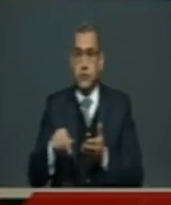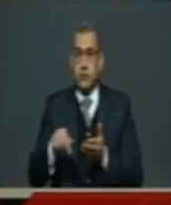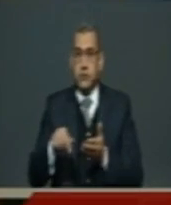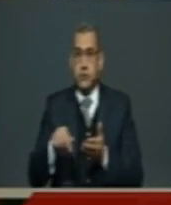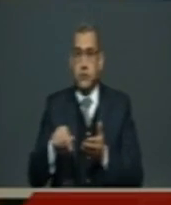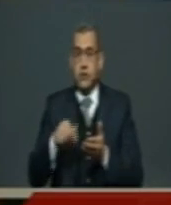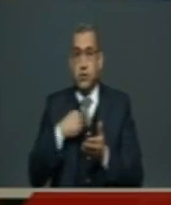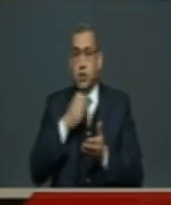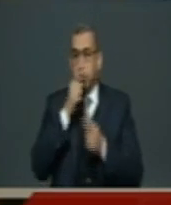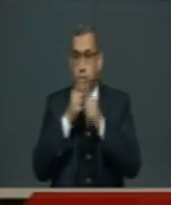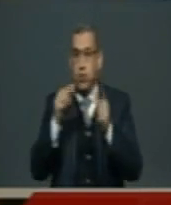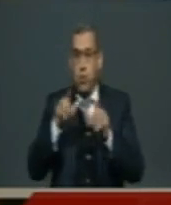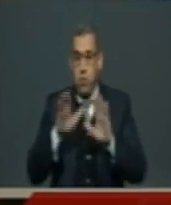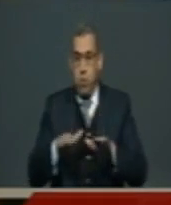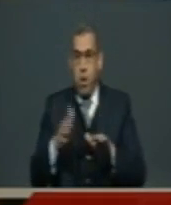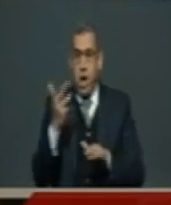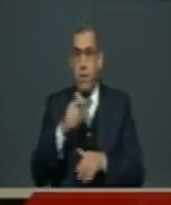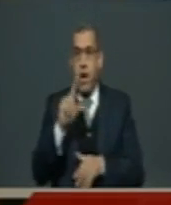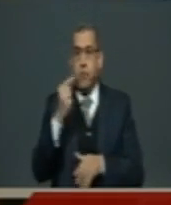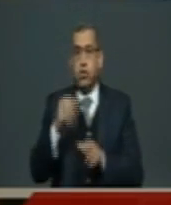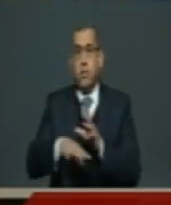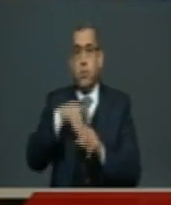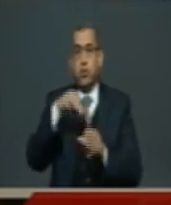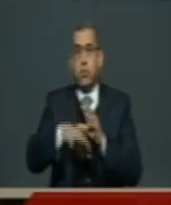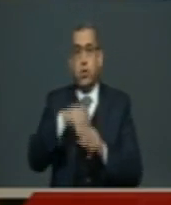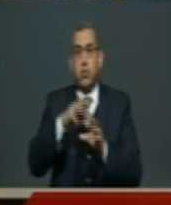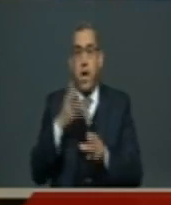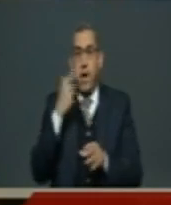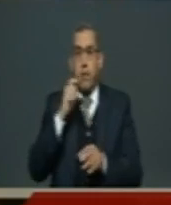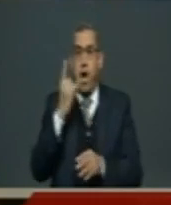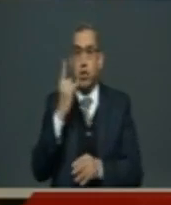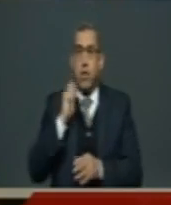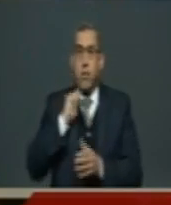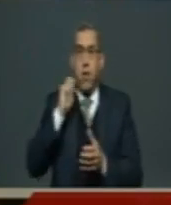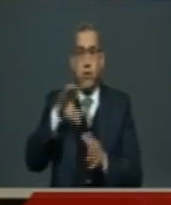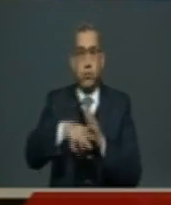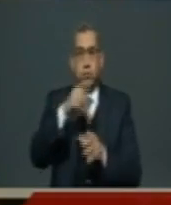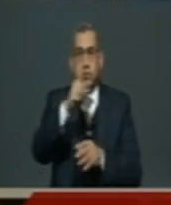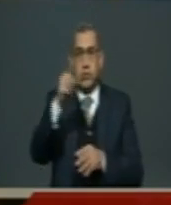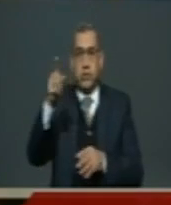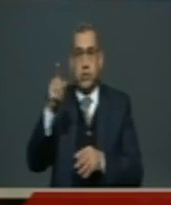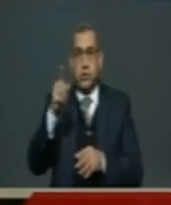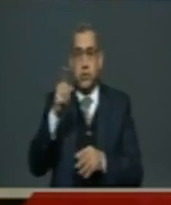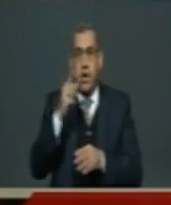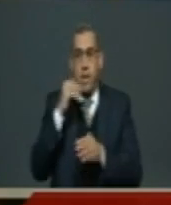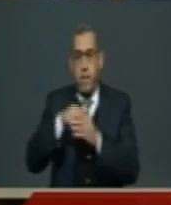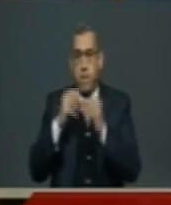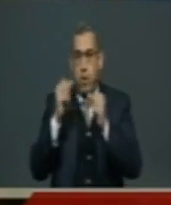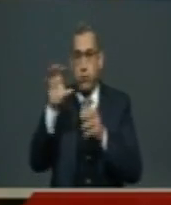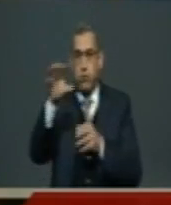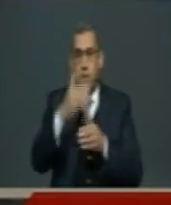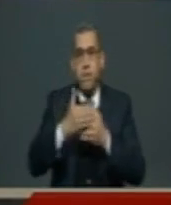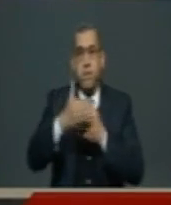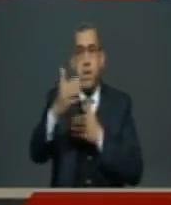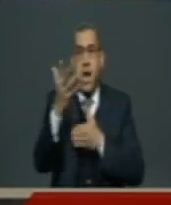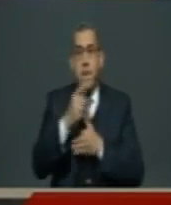نتكلم وجود 15 مشروع في 10 محافظات لإيجاد مناطق لوجستية، المساحات ما بين 100